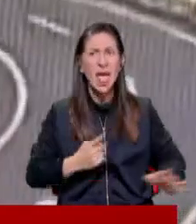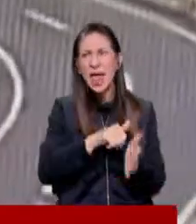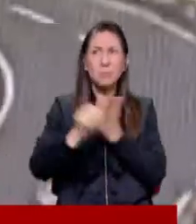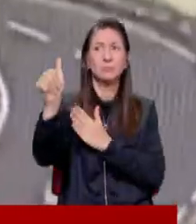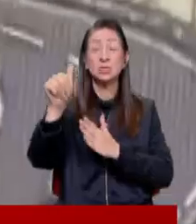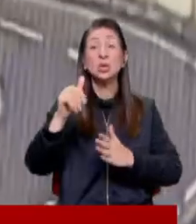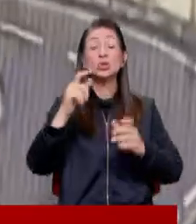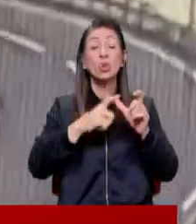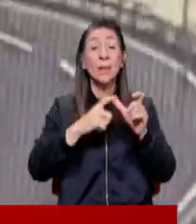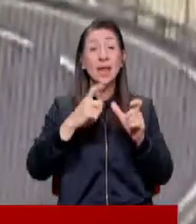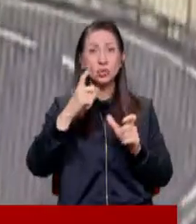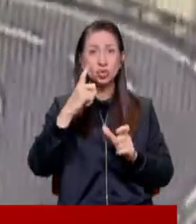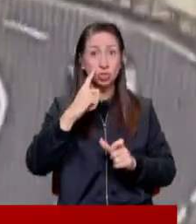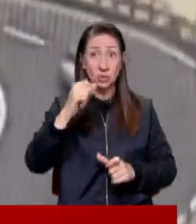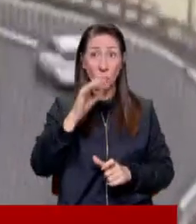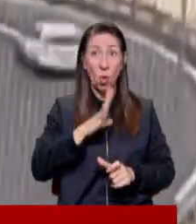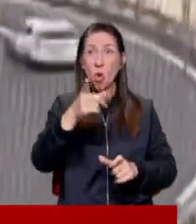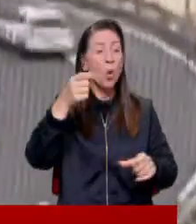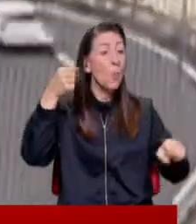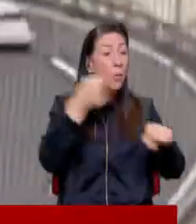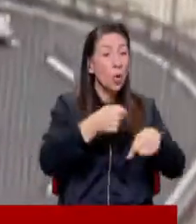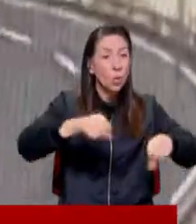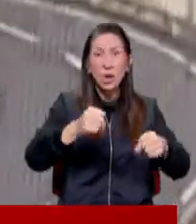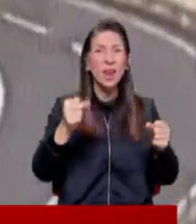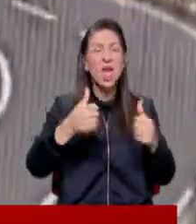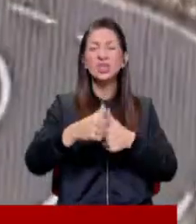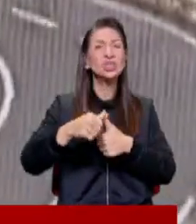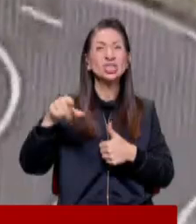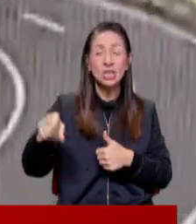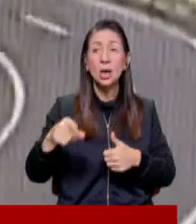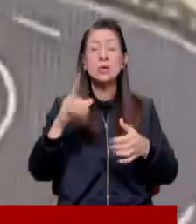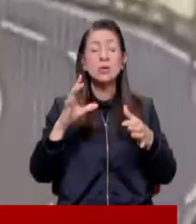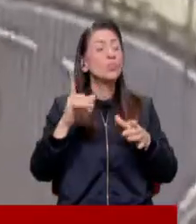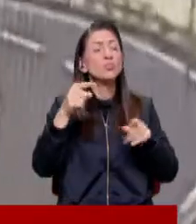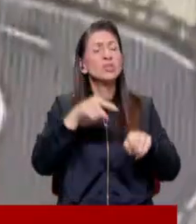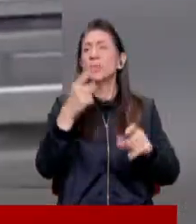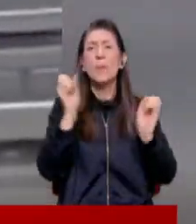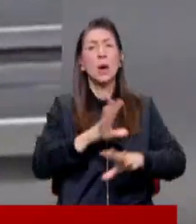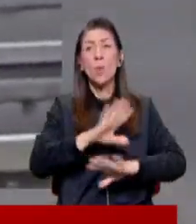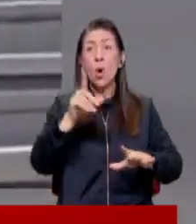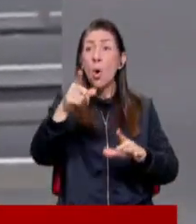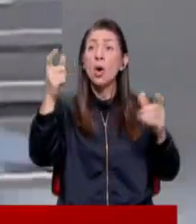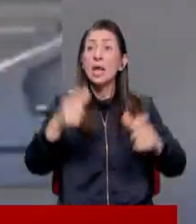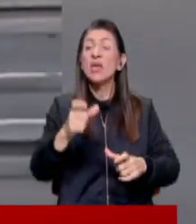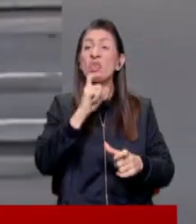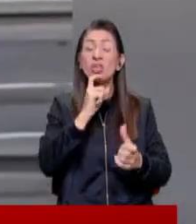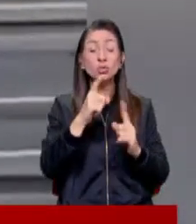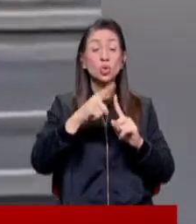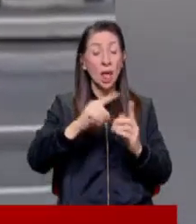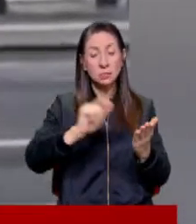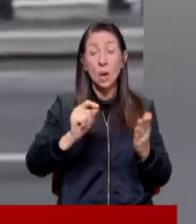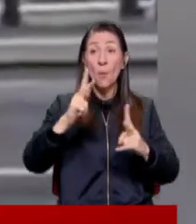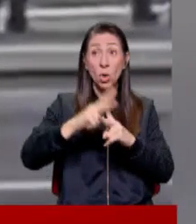Somali Cumhurbaşkanı'nın oğlunun çarparak öldürdüğü kuryenin eşi skandallar zincirinin peşini bırakmıyor. Olay yerinde yanlış tutanak